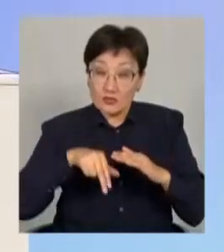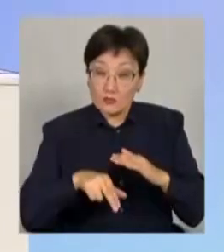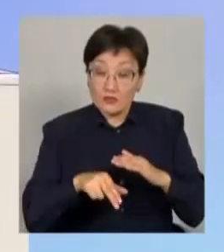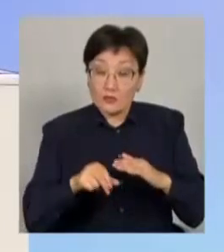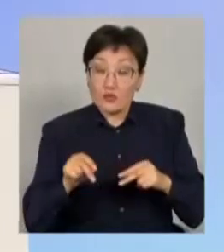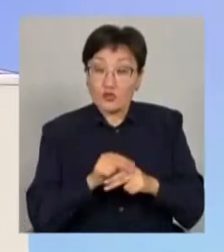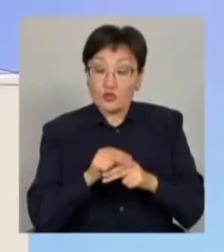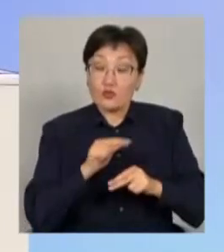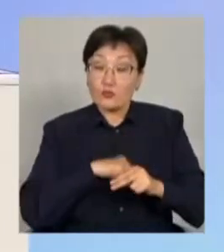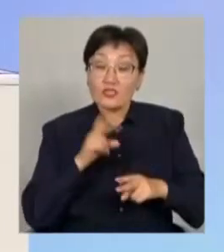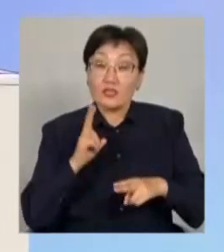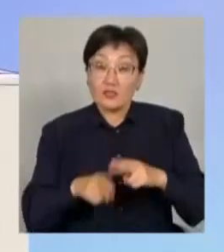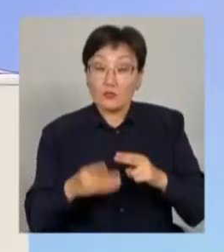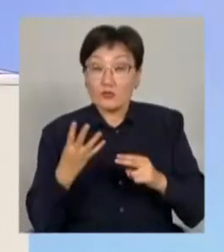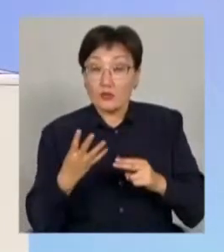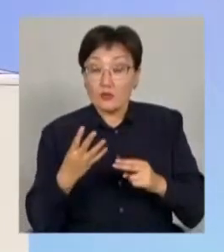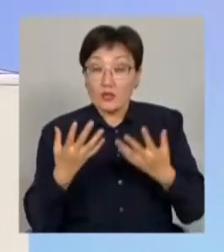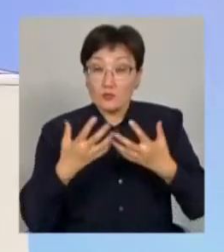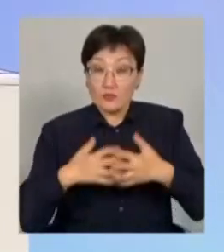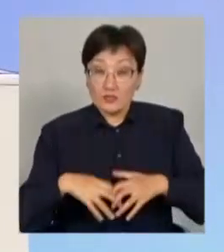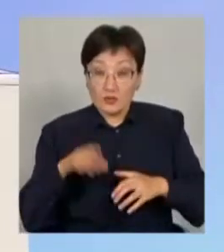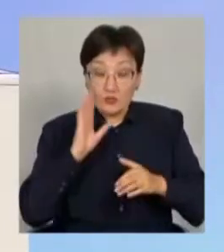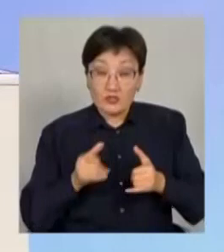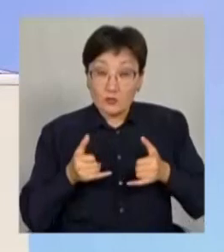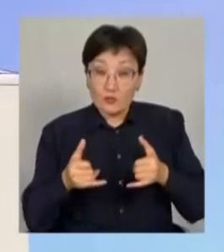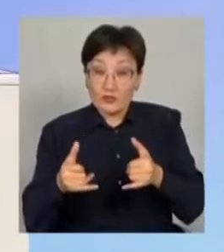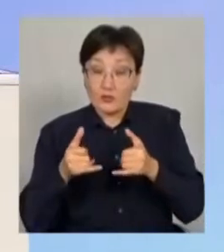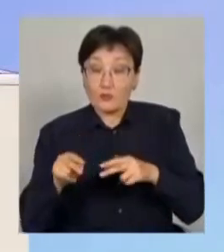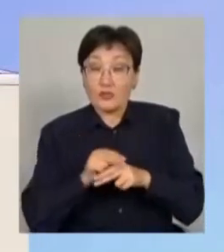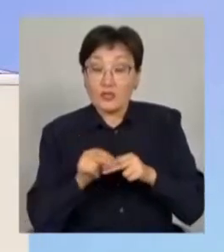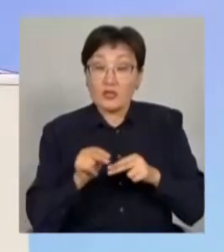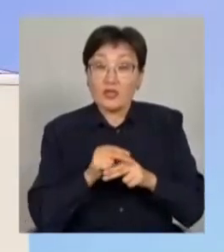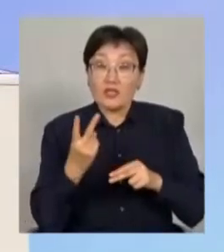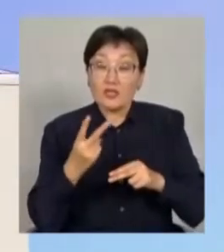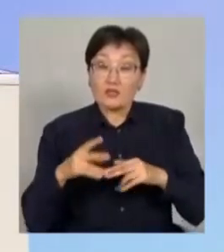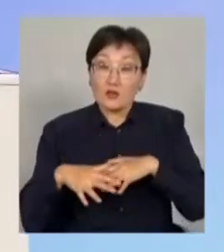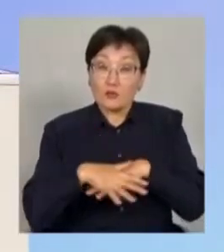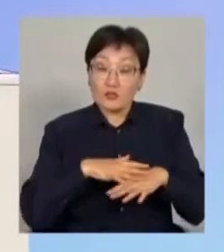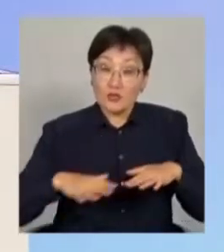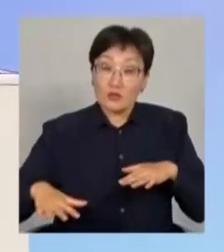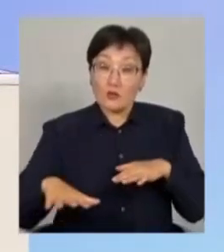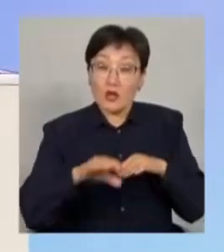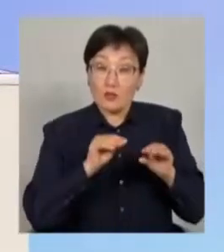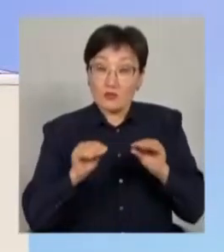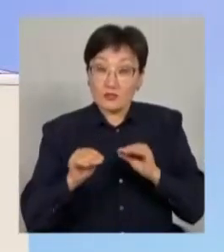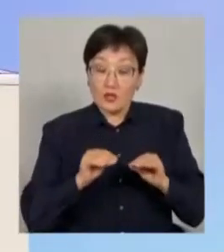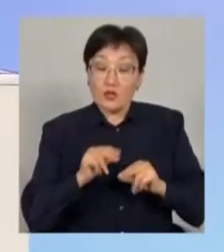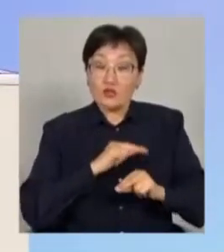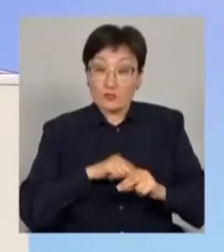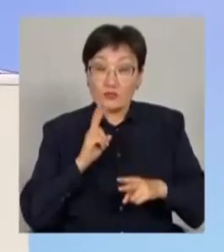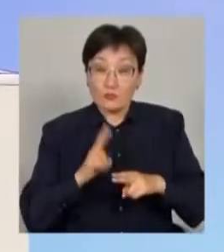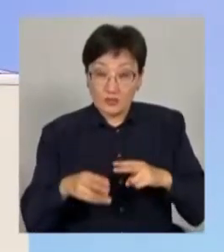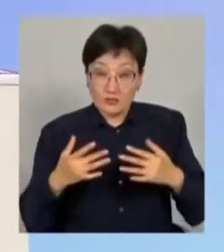жөндеуі аяқтадық. 4 автоматты суару жүйесін реконструкциямен 2 қоғамдық кеңістіктің абаттандыру